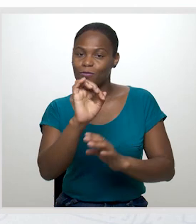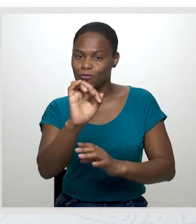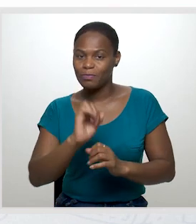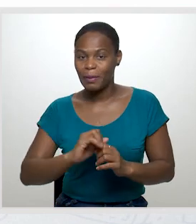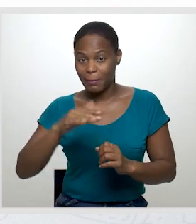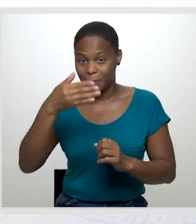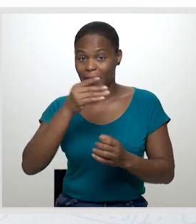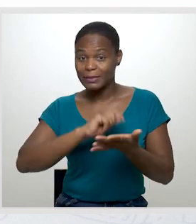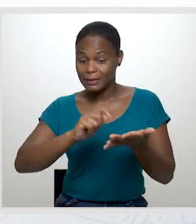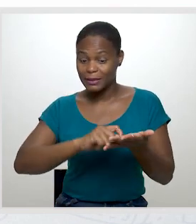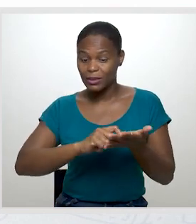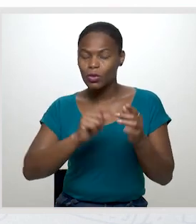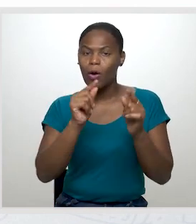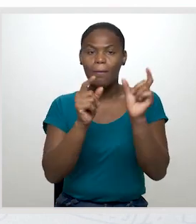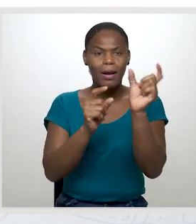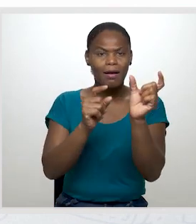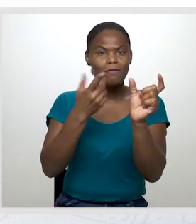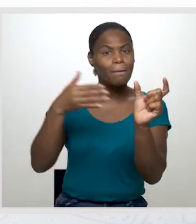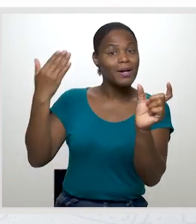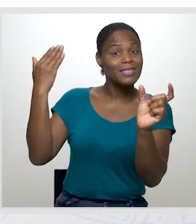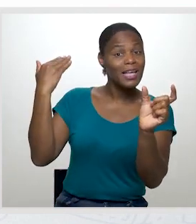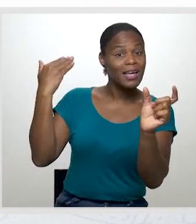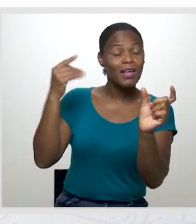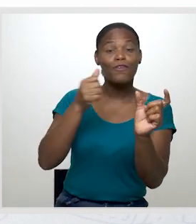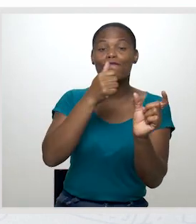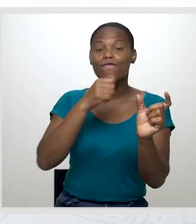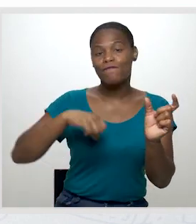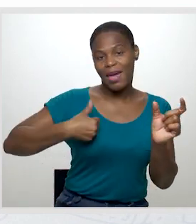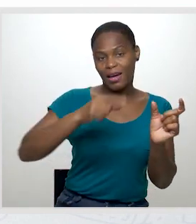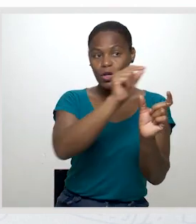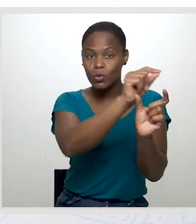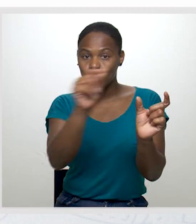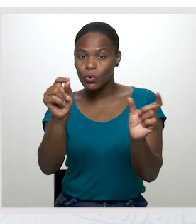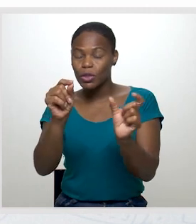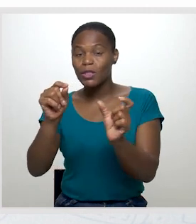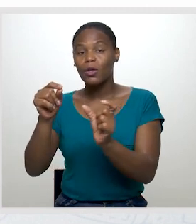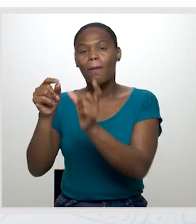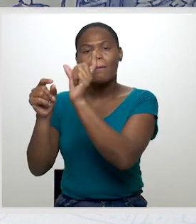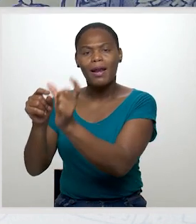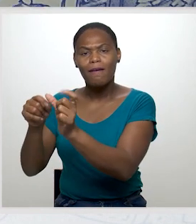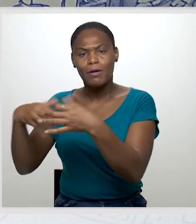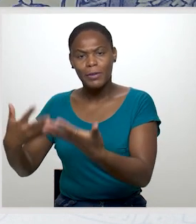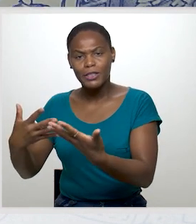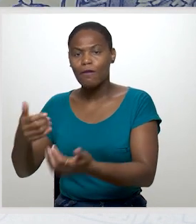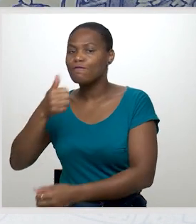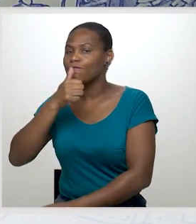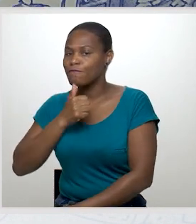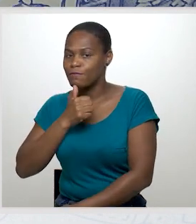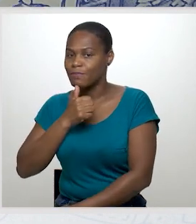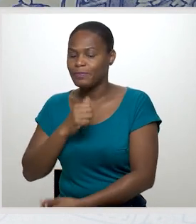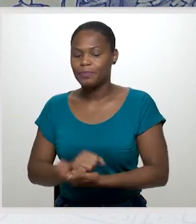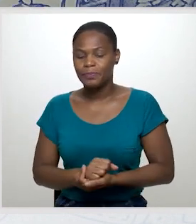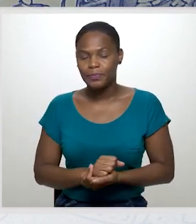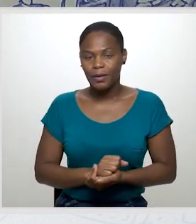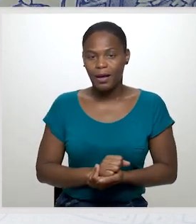les expressions du passé en vert et celles du présent en rouge. Pour le deuxième exercice, tu vas choisir